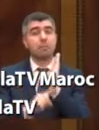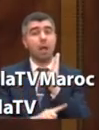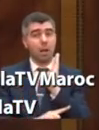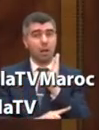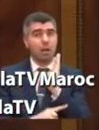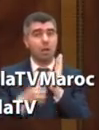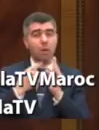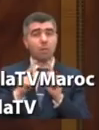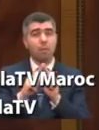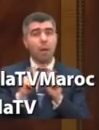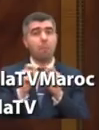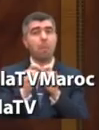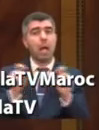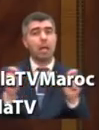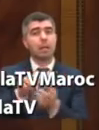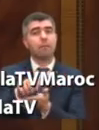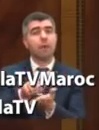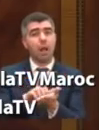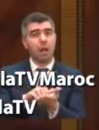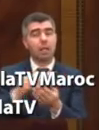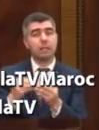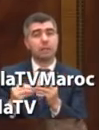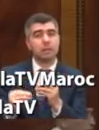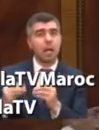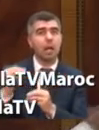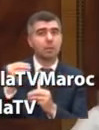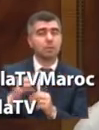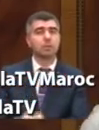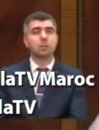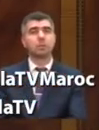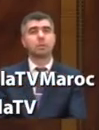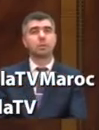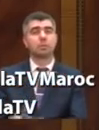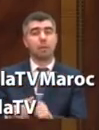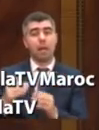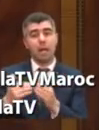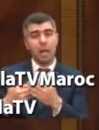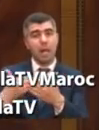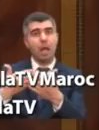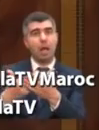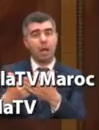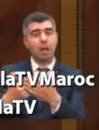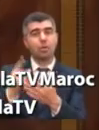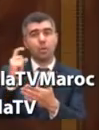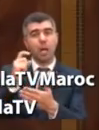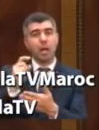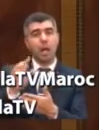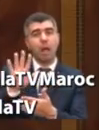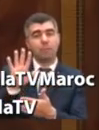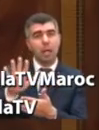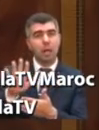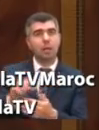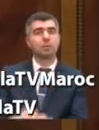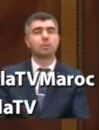شفتوه المعرض الفلاحي زيدناه باسبوع، وحنا خصنا نقراو الاخير ماي باش تكون لا سيرتيتود بالنسبه